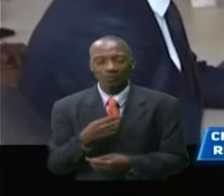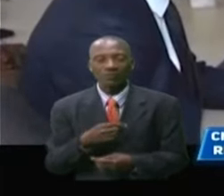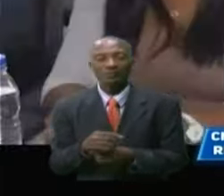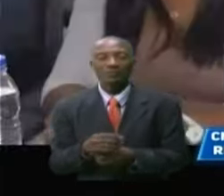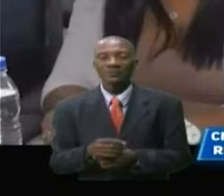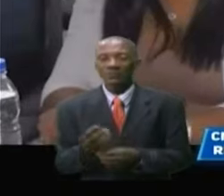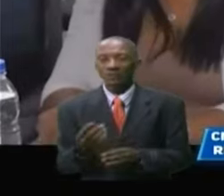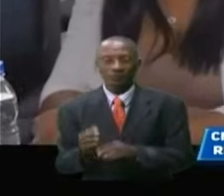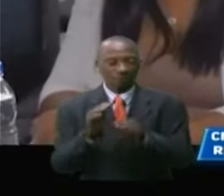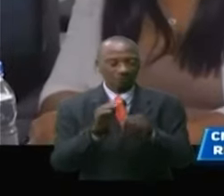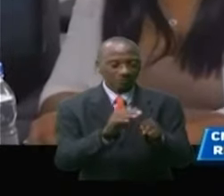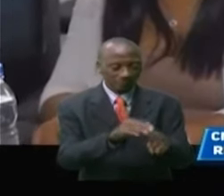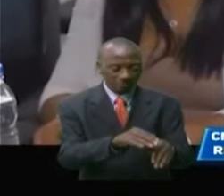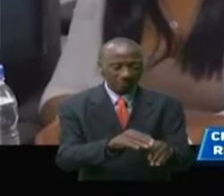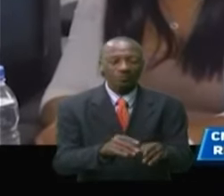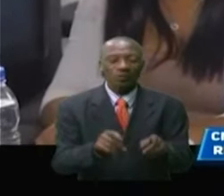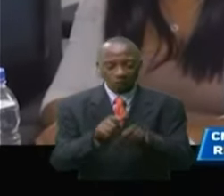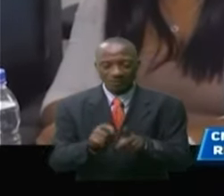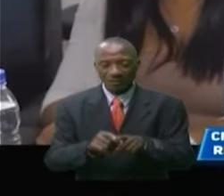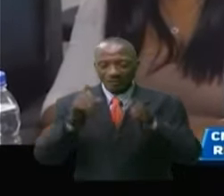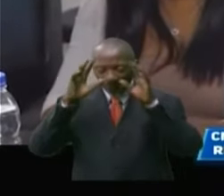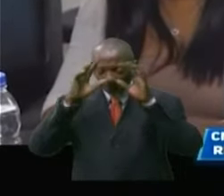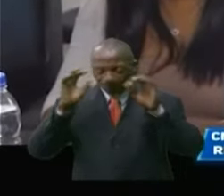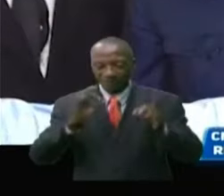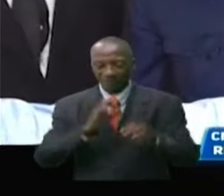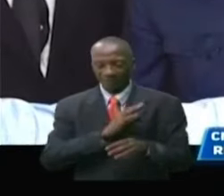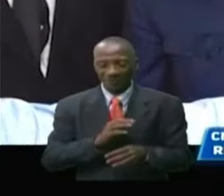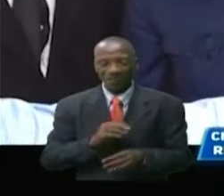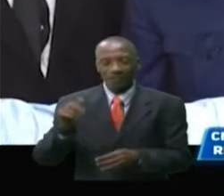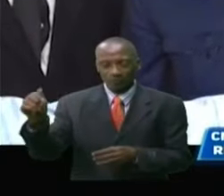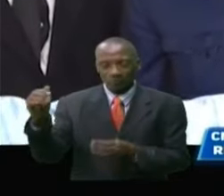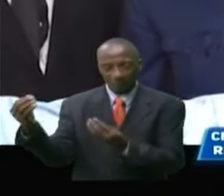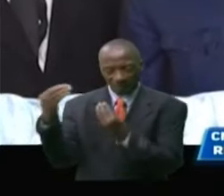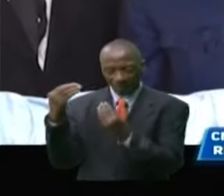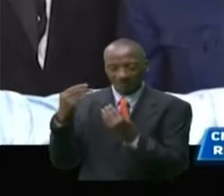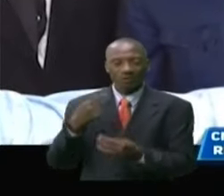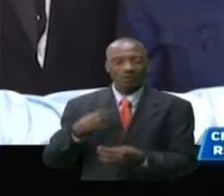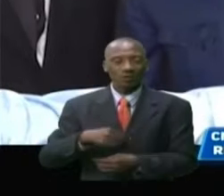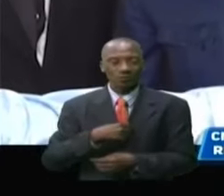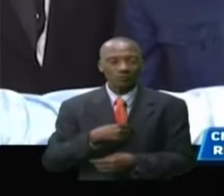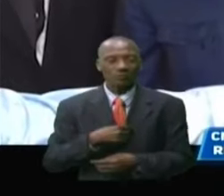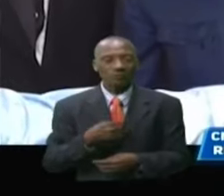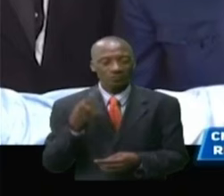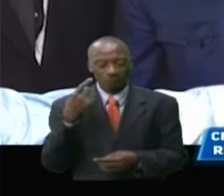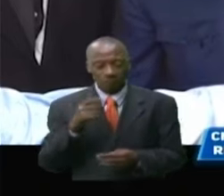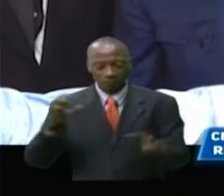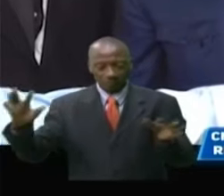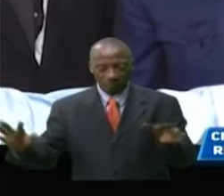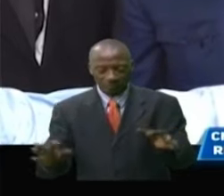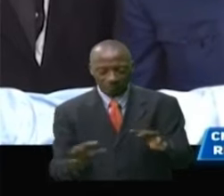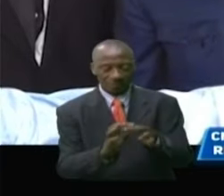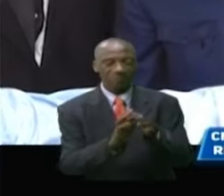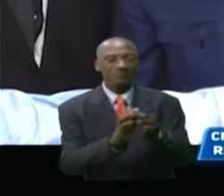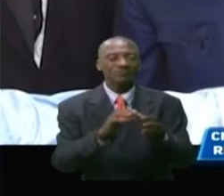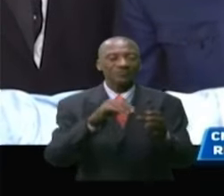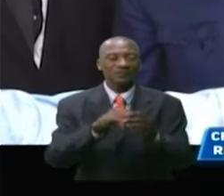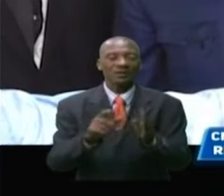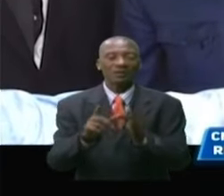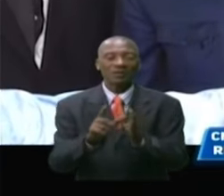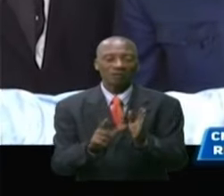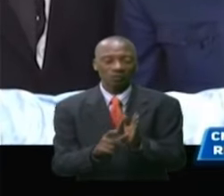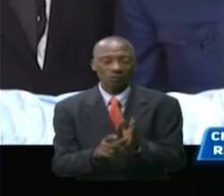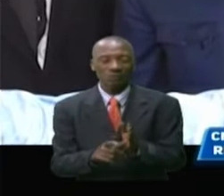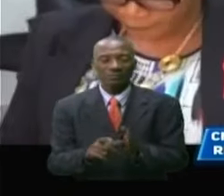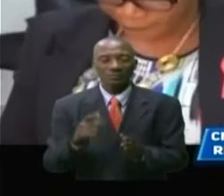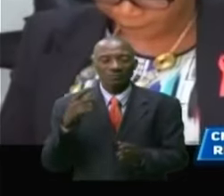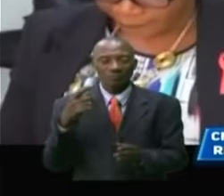M. Félix-Antoine Tshisekedi Tshilombo, chef de l'État, président de la République, pour l'insertion dans la loi portant